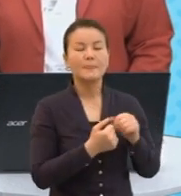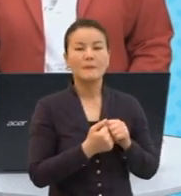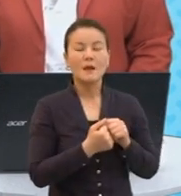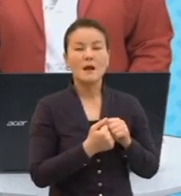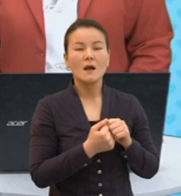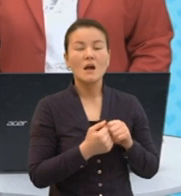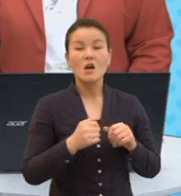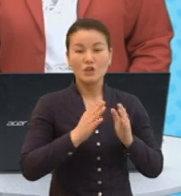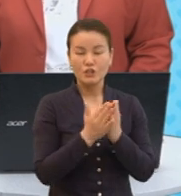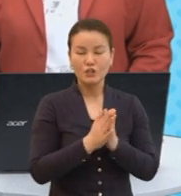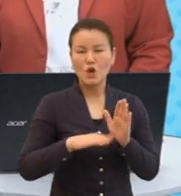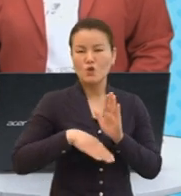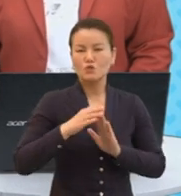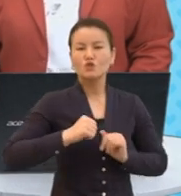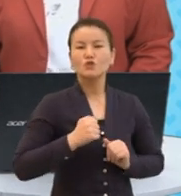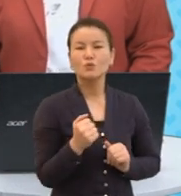Книга – лучший друг.